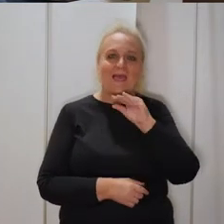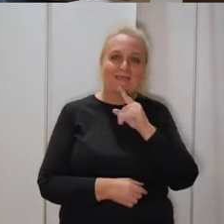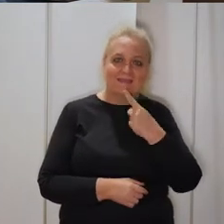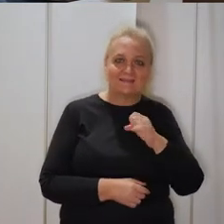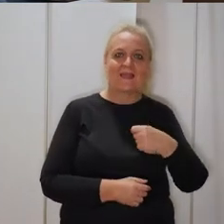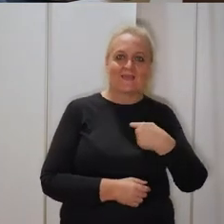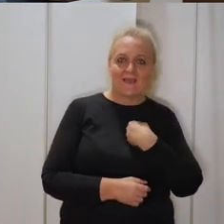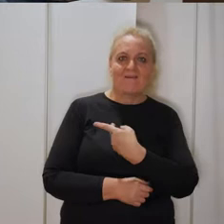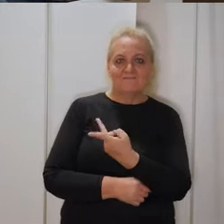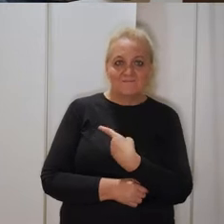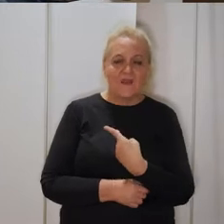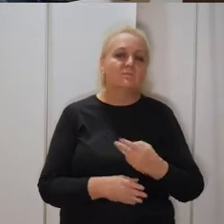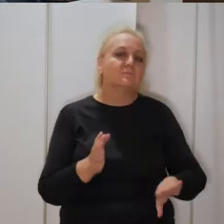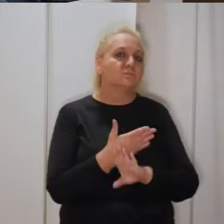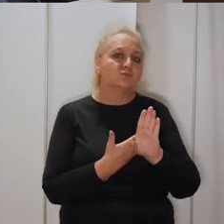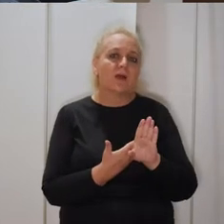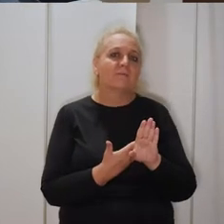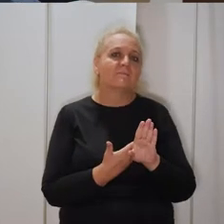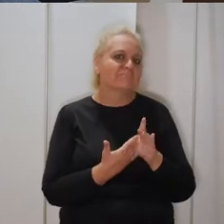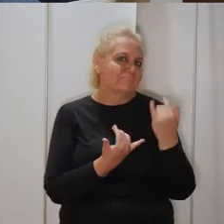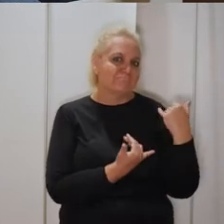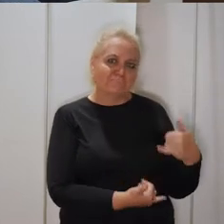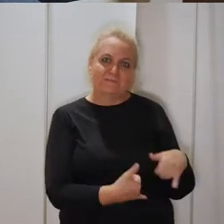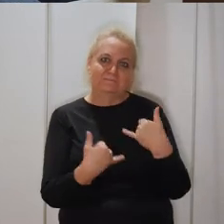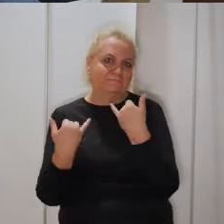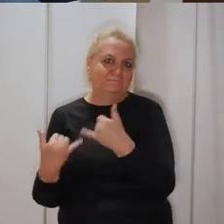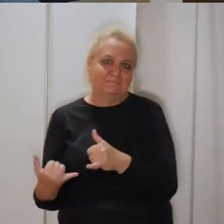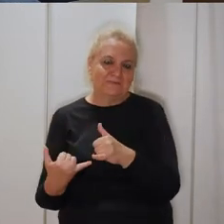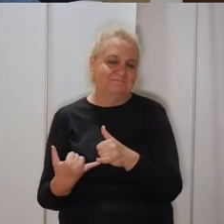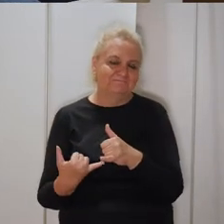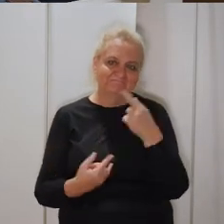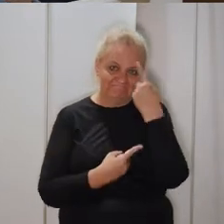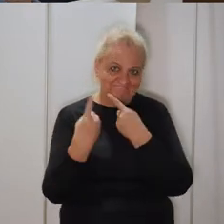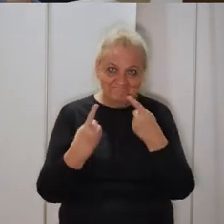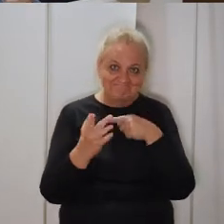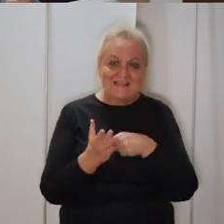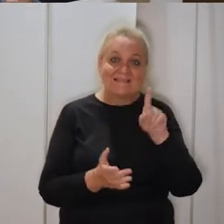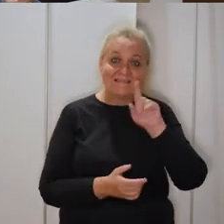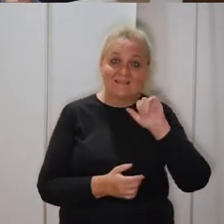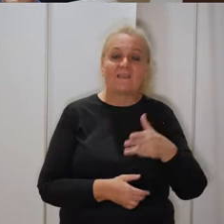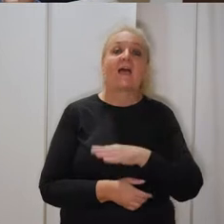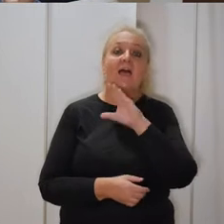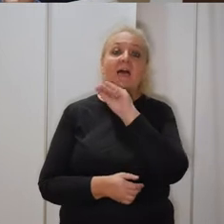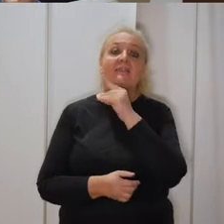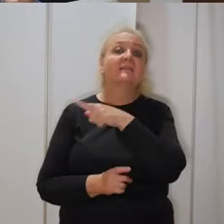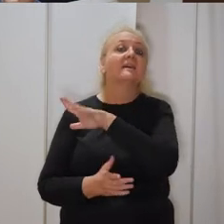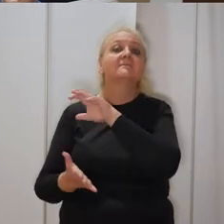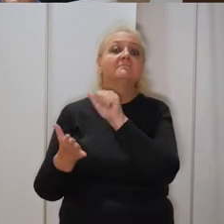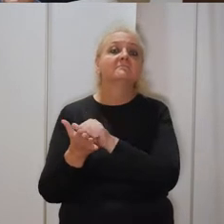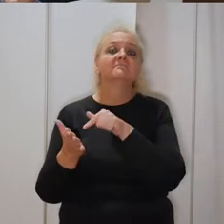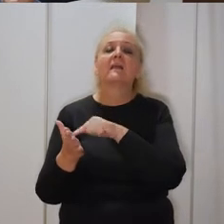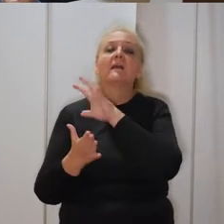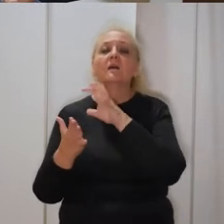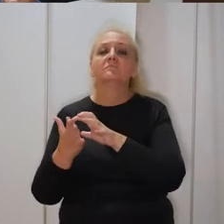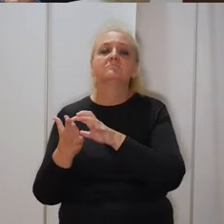jakby przedstawiamy dwa skrajne bieguny spektrum zinowego. Edyta właśnie zajmuje się twórczością